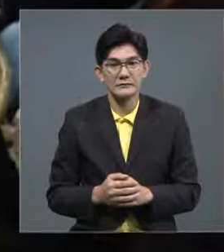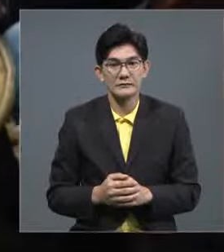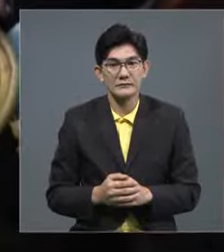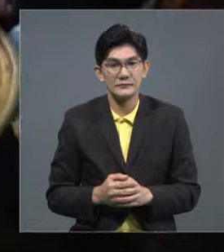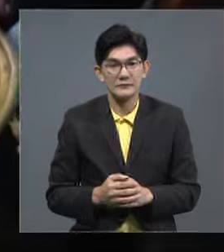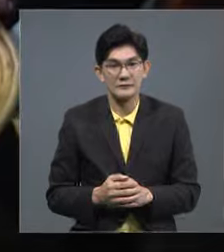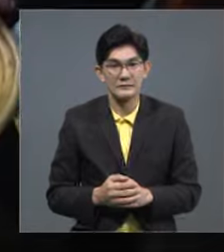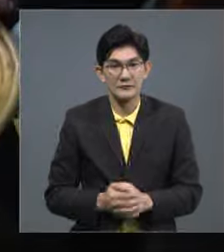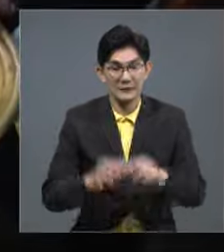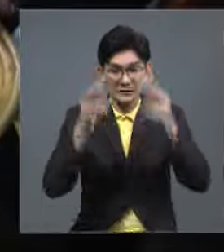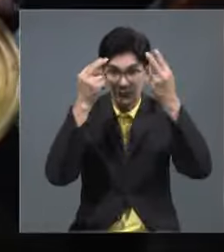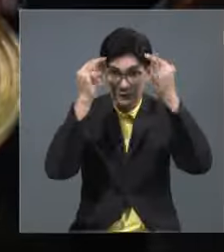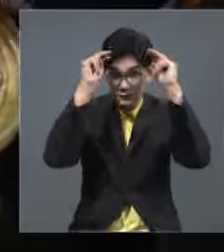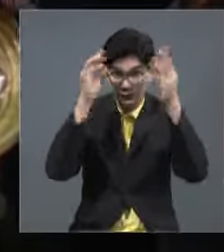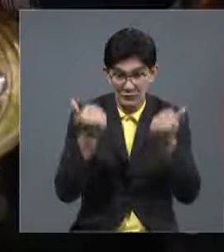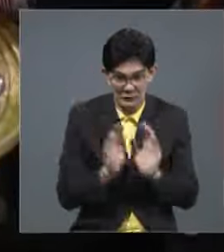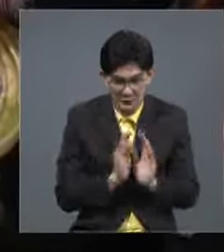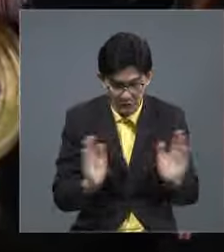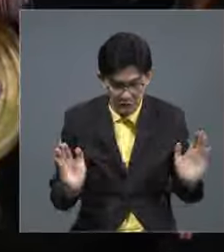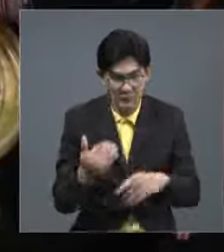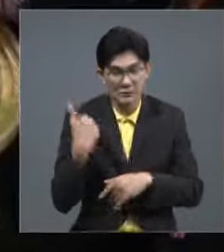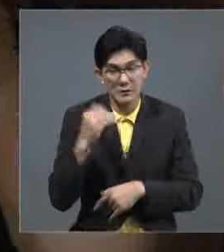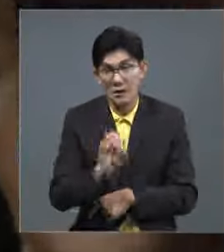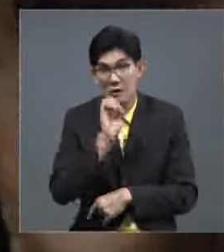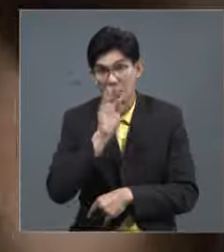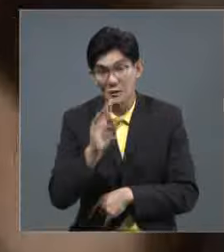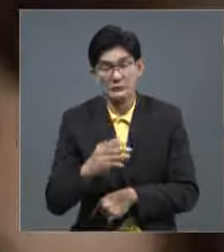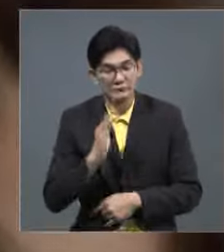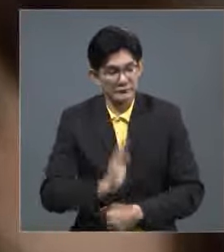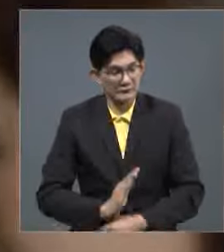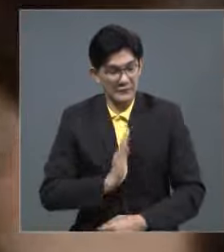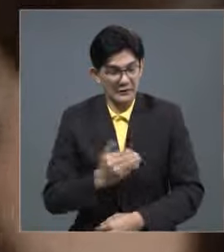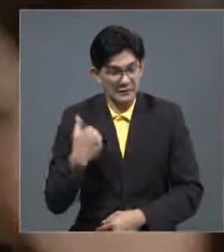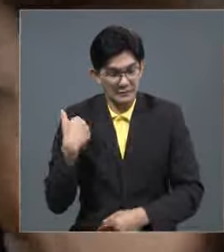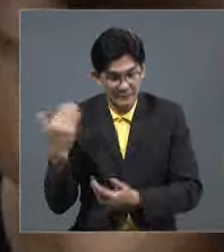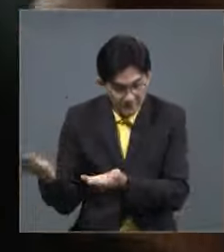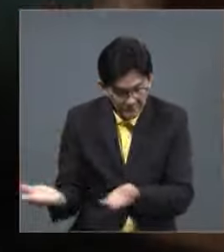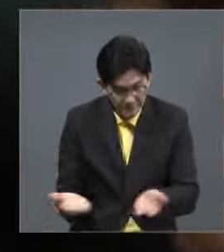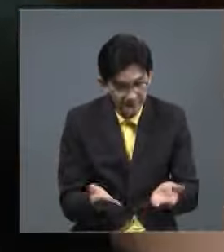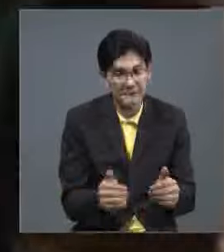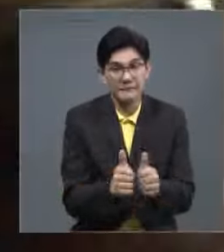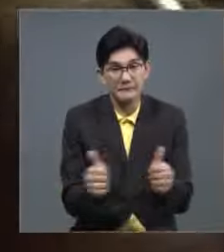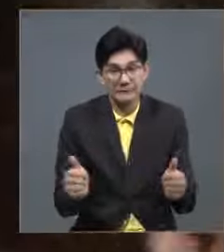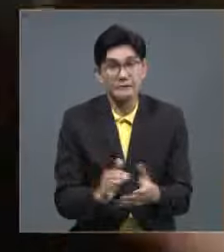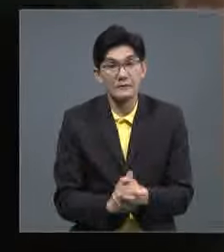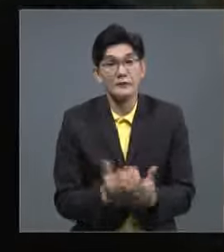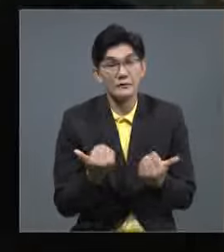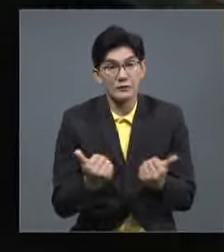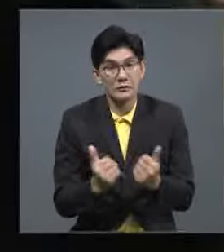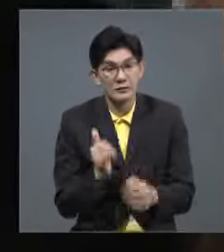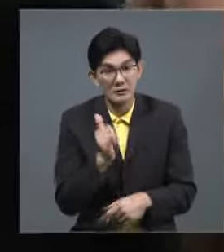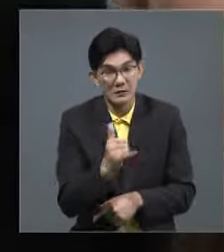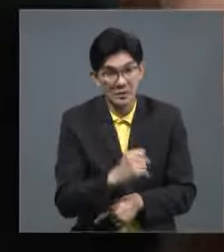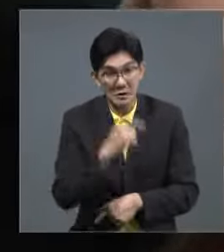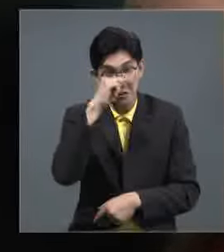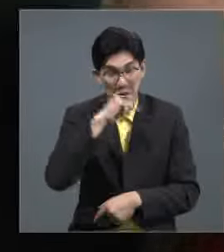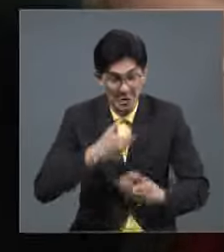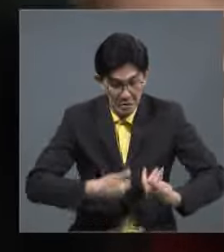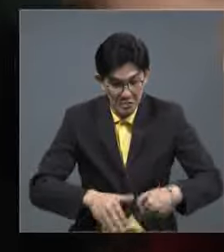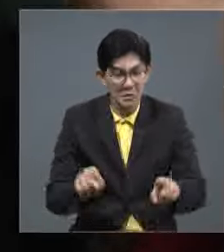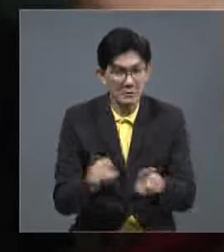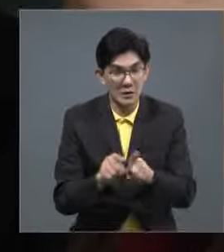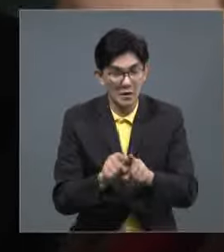ขณะที่นายกรัฐมนตรีก็ได้ขอบคุณนะคะแล้วก็บอกว่าถือเป็นเกียรตินะคะที่ได้รับการต้อนรับครั้งนี้ก็มาในฐานะคนไทยค่ะไม่ได้มาใน